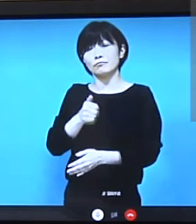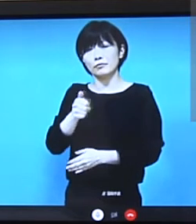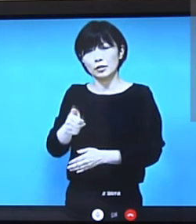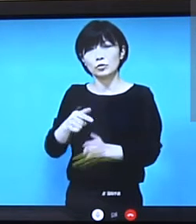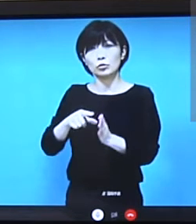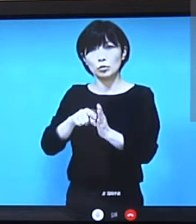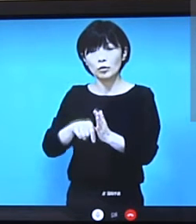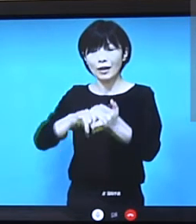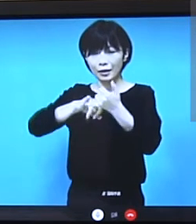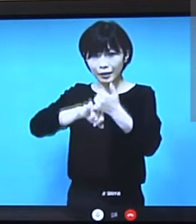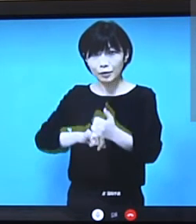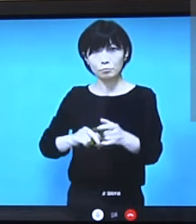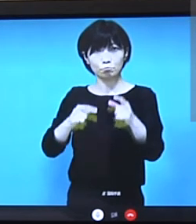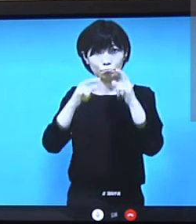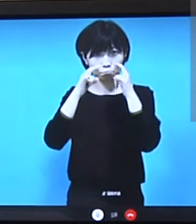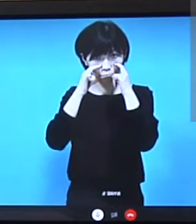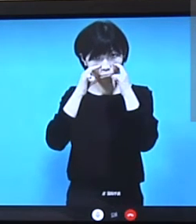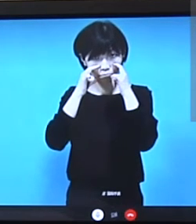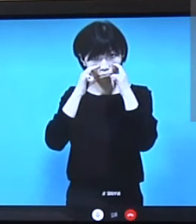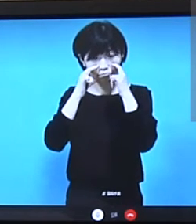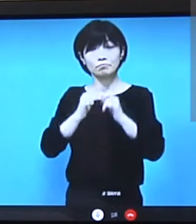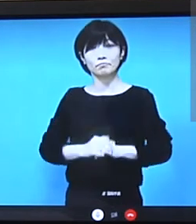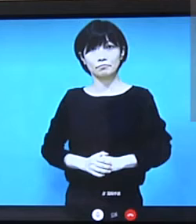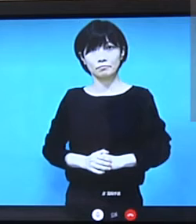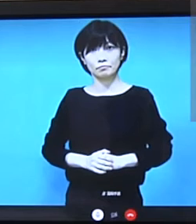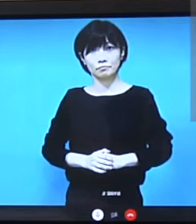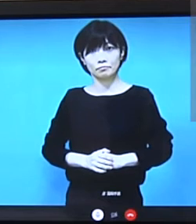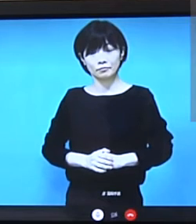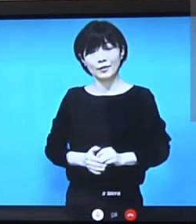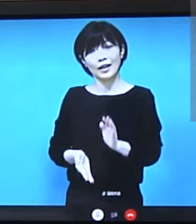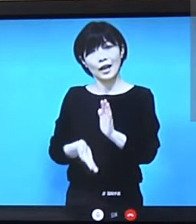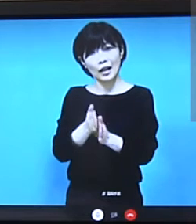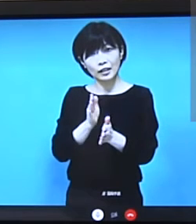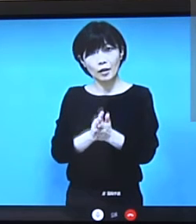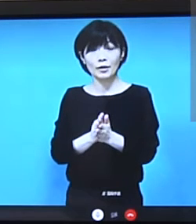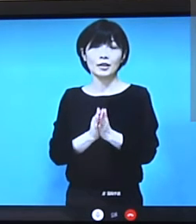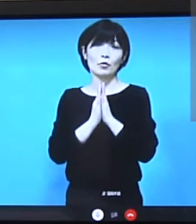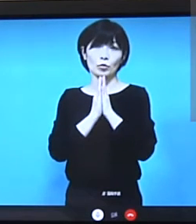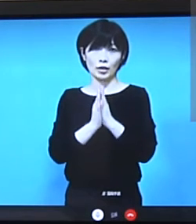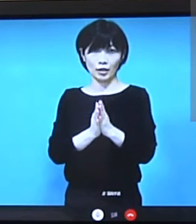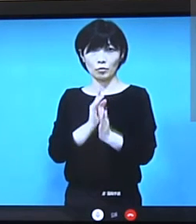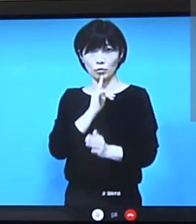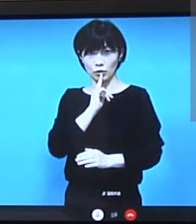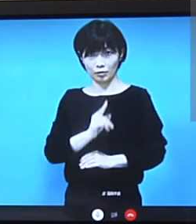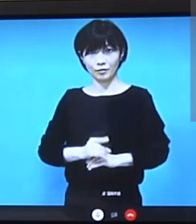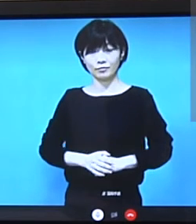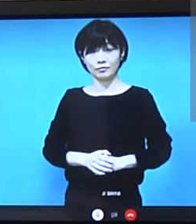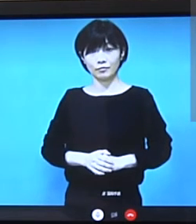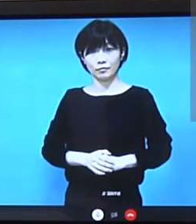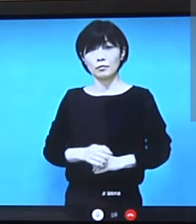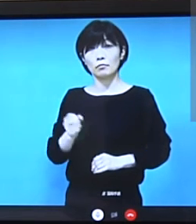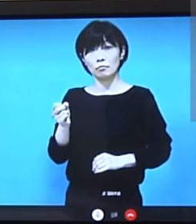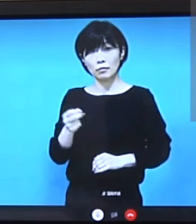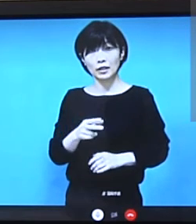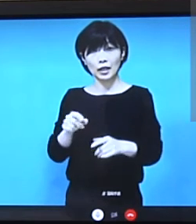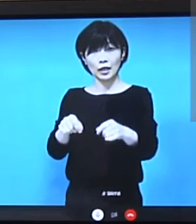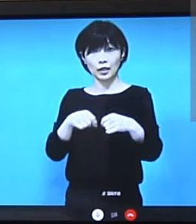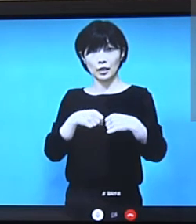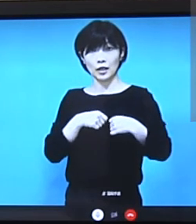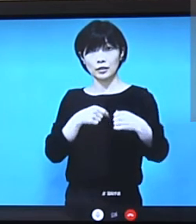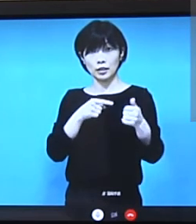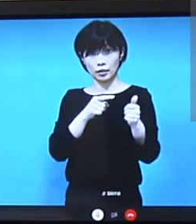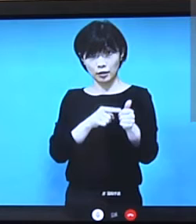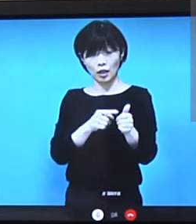スクの着用など感染防止策を徹底いただきたいと、このように改めてお願いをいたします。また感染者の方やその家族に対する差